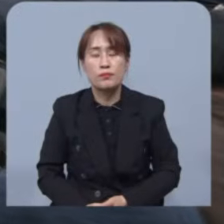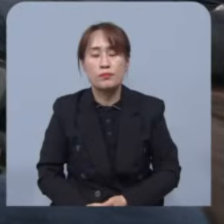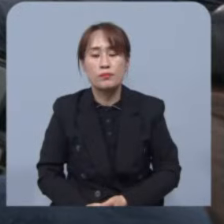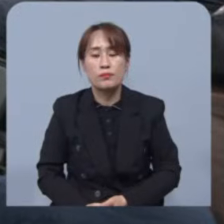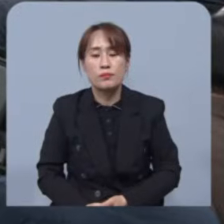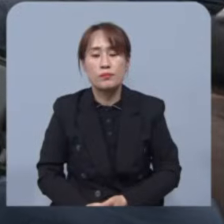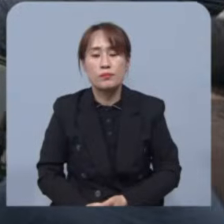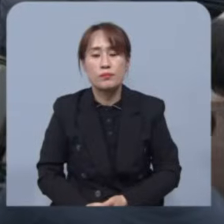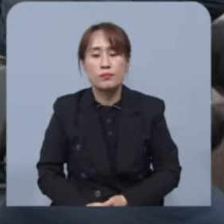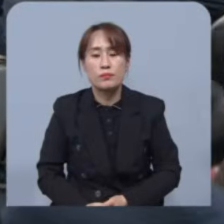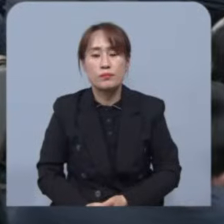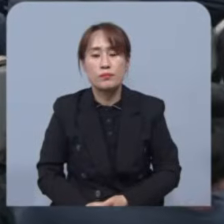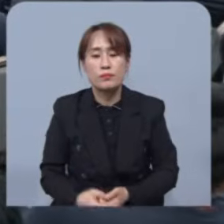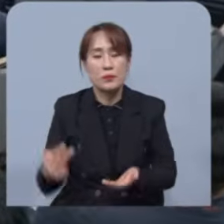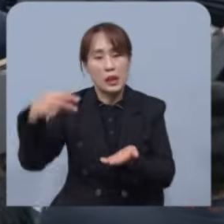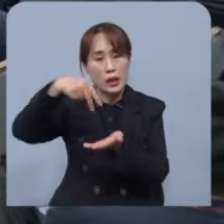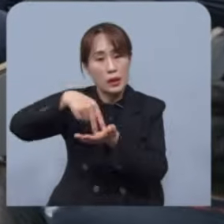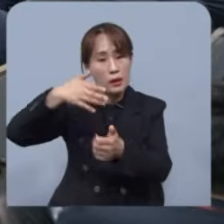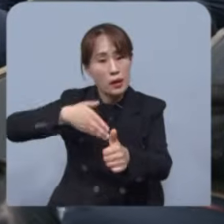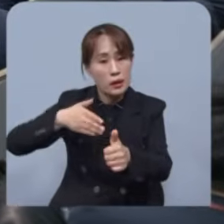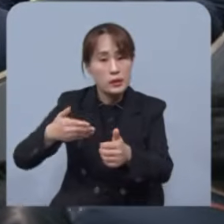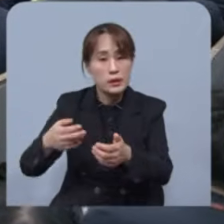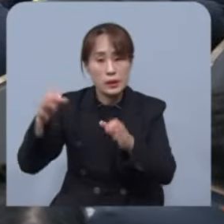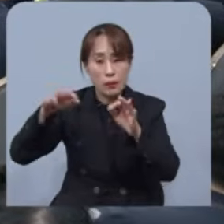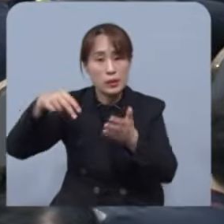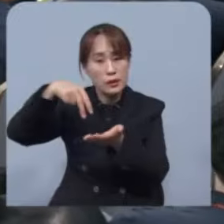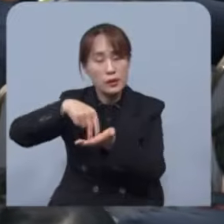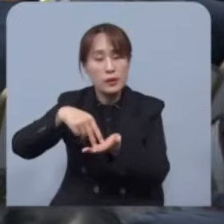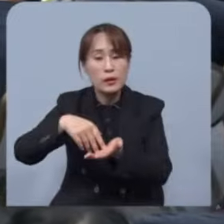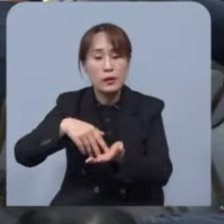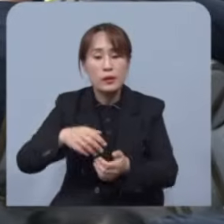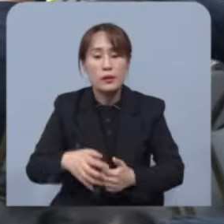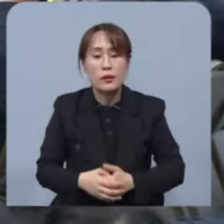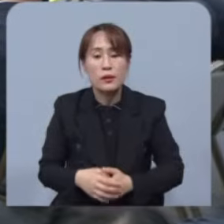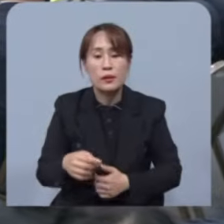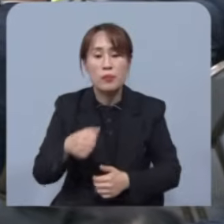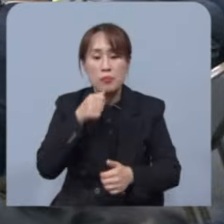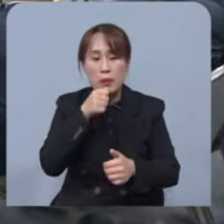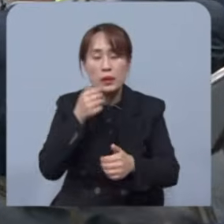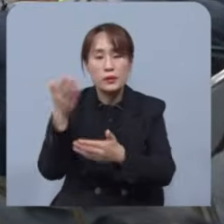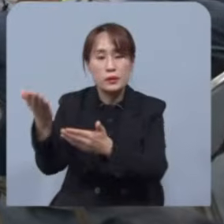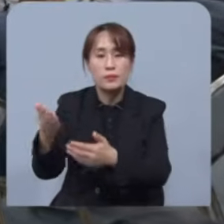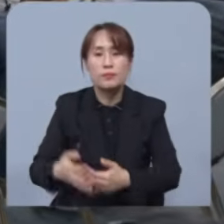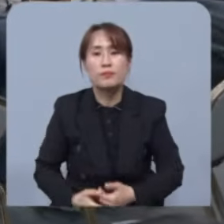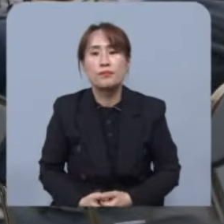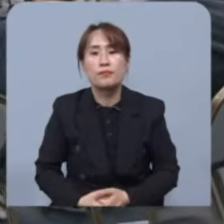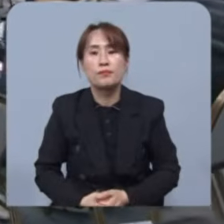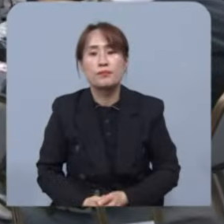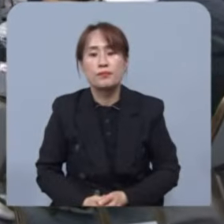지금 손 드신 여성분 잠깐 일어나 주시겠어요? 네, 저기 마이크 전해드리겠습니다.